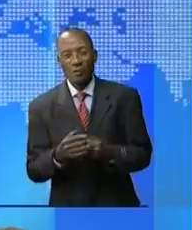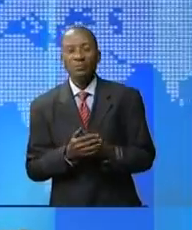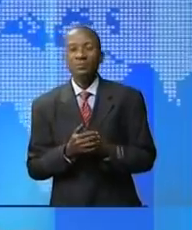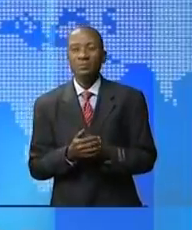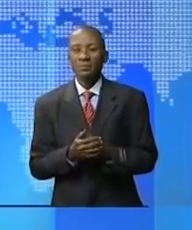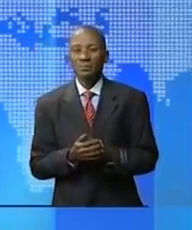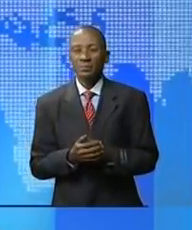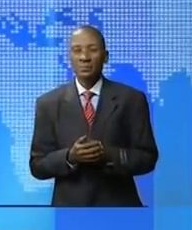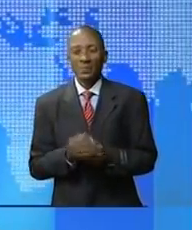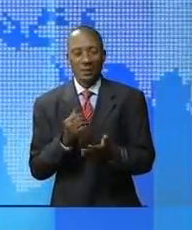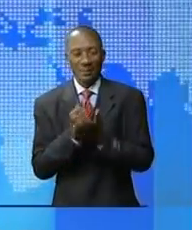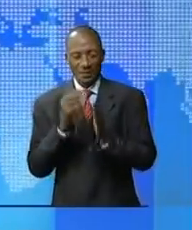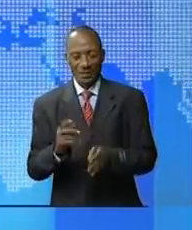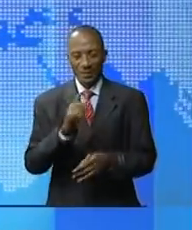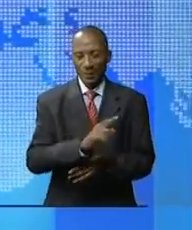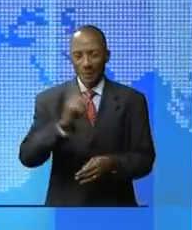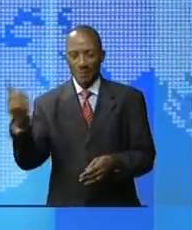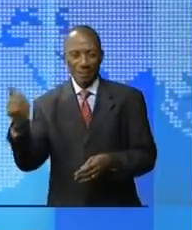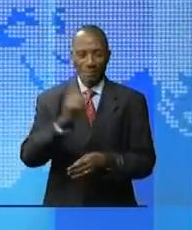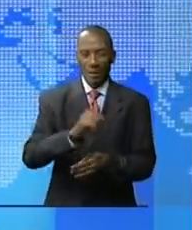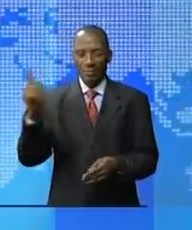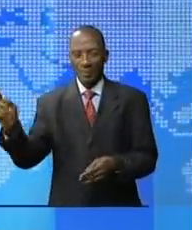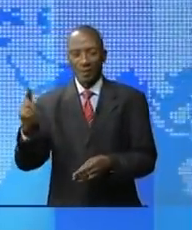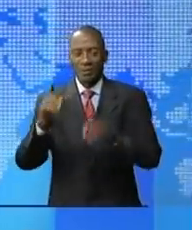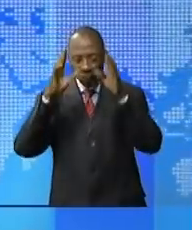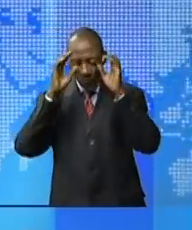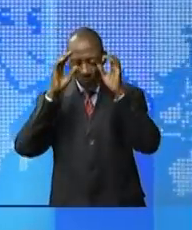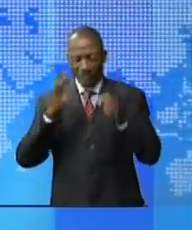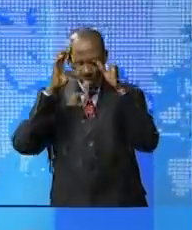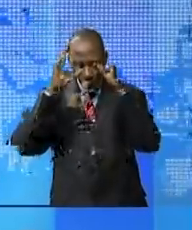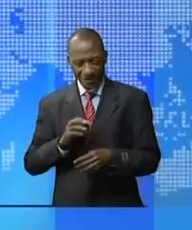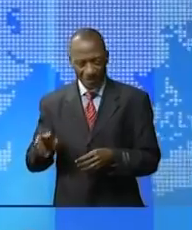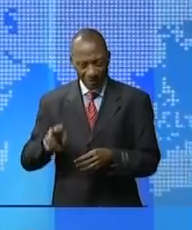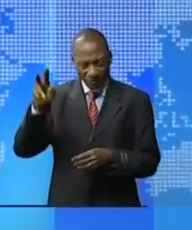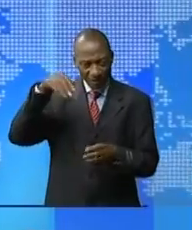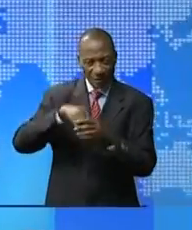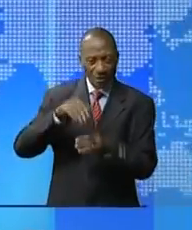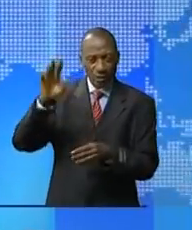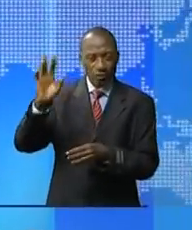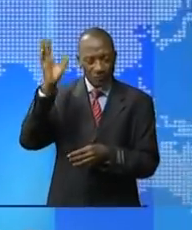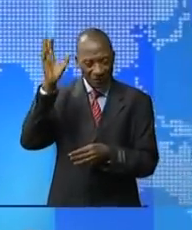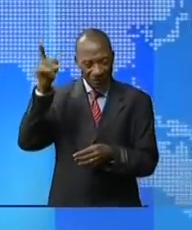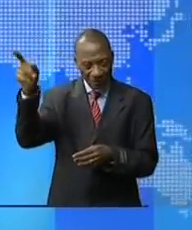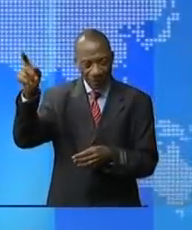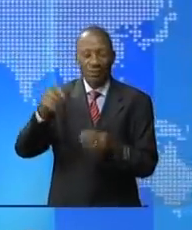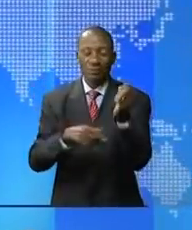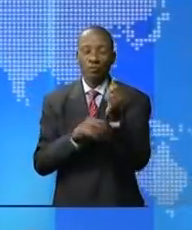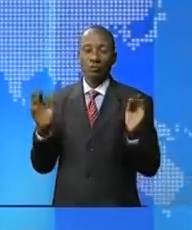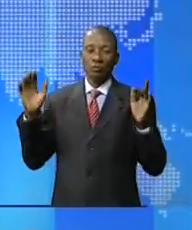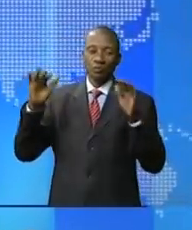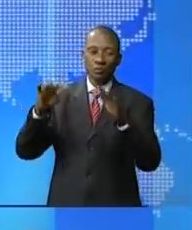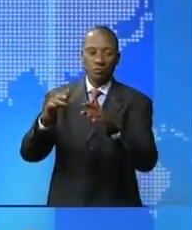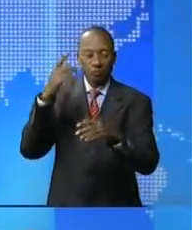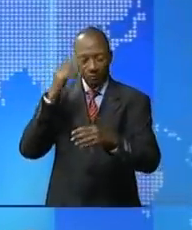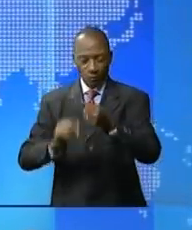de l'ambassadeur itinérant du président de la République, l'honorable Denis Banza Maloba. Cette fois-ci, la déclaration émane des